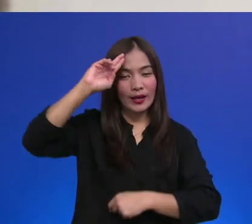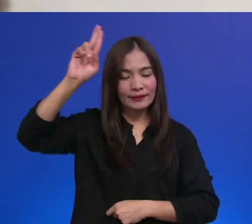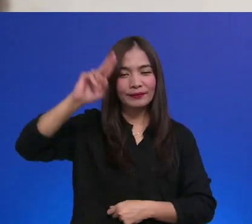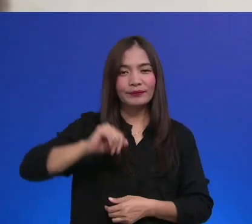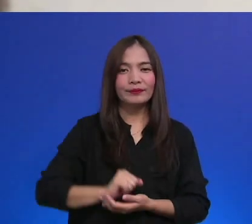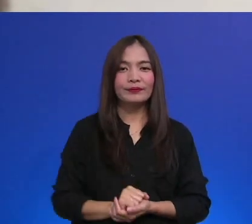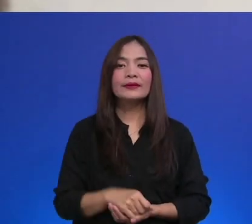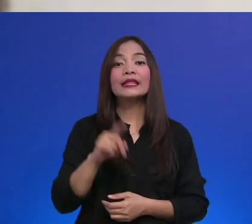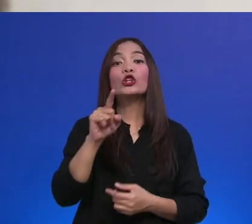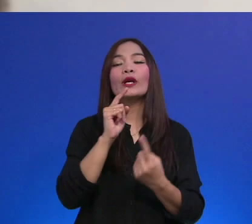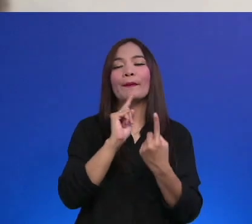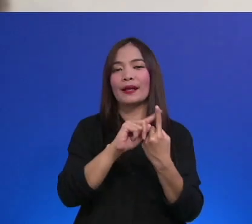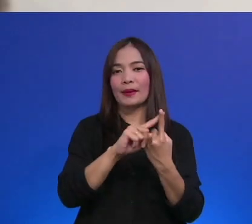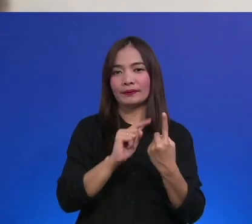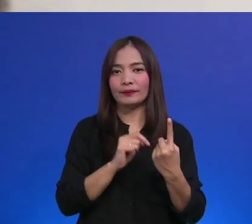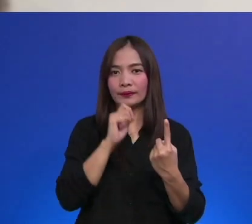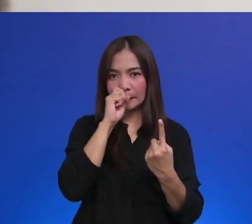itu yang pertama